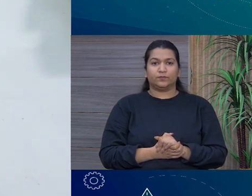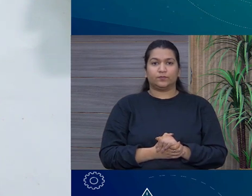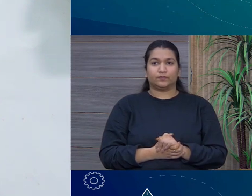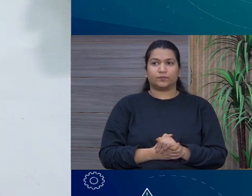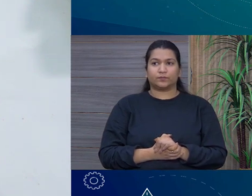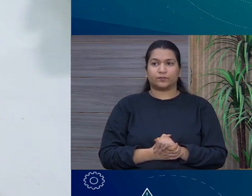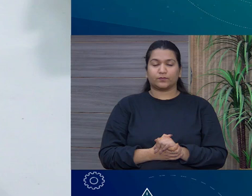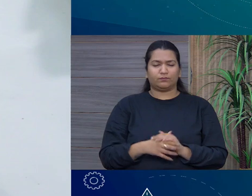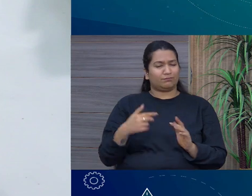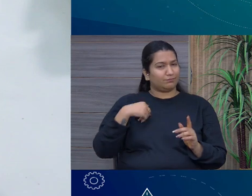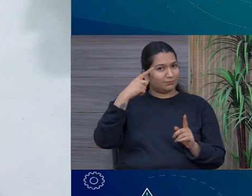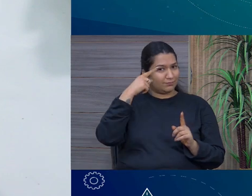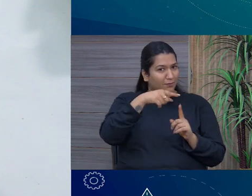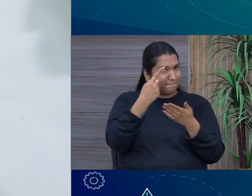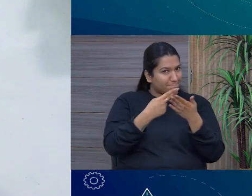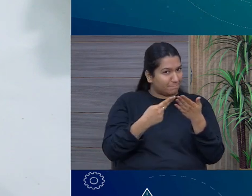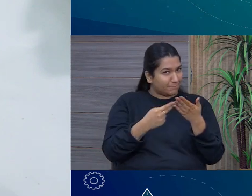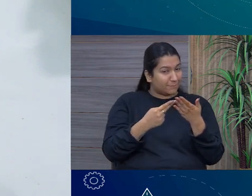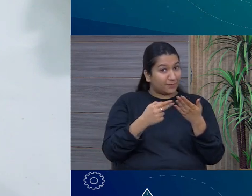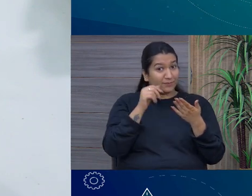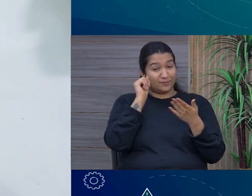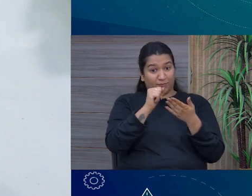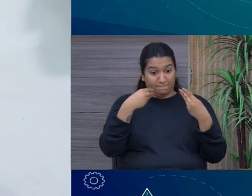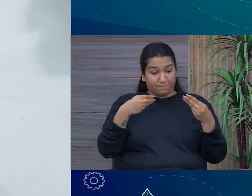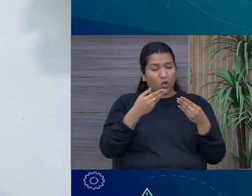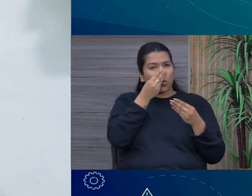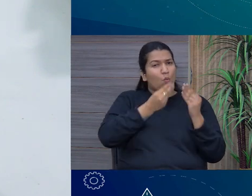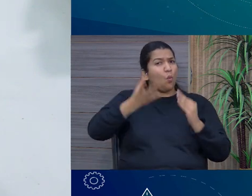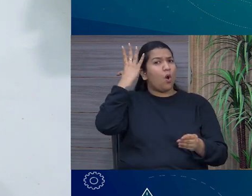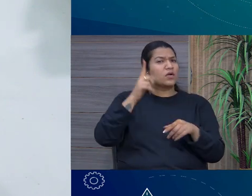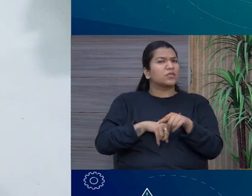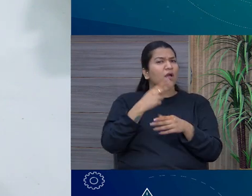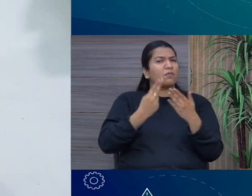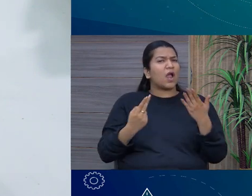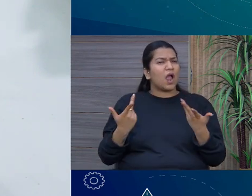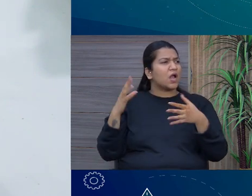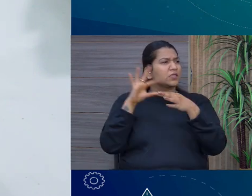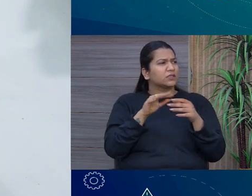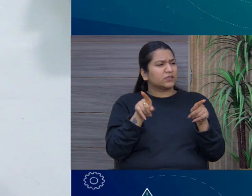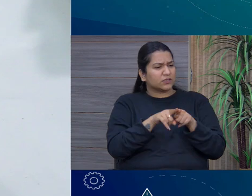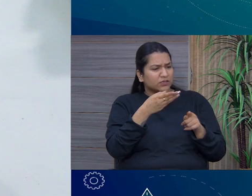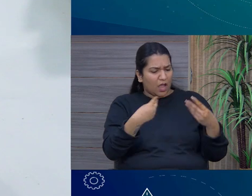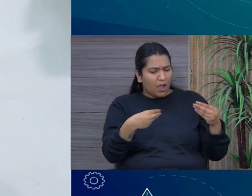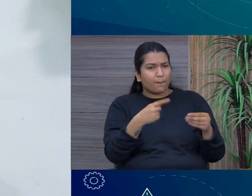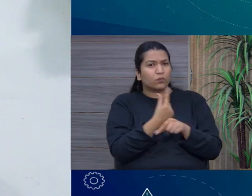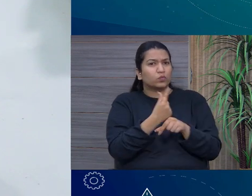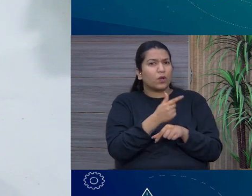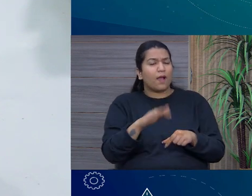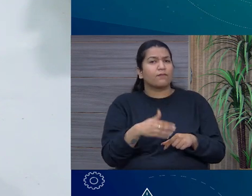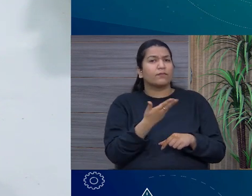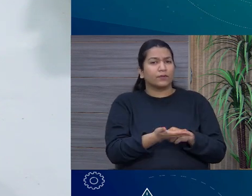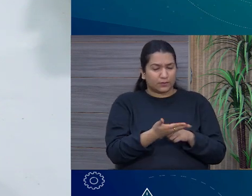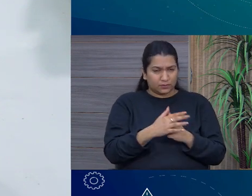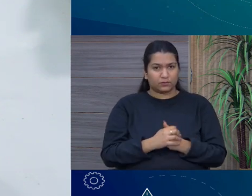चलिए एक आइडिया तो हमें लग ही जाएगा कि आखिर भोजपत्रों पर जो उस समय लिखा जाता था वो आखिर कुछ ऐसे ही एक आइडिया जरूर लगेगा कैसे